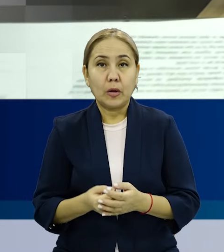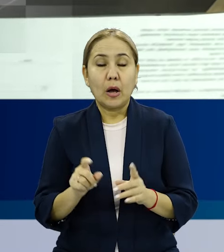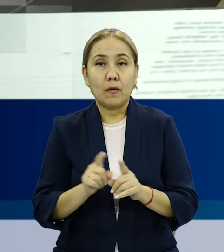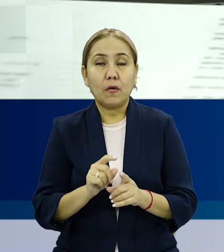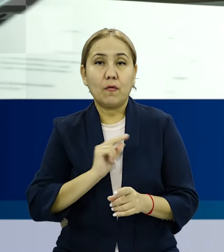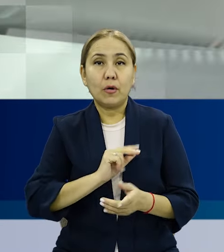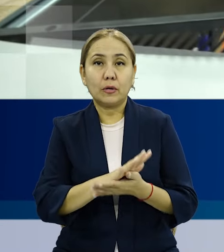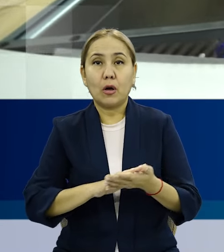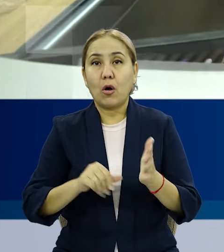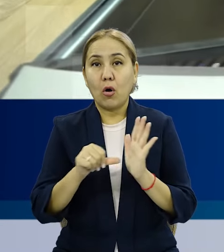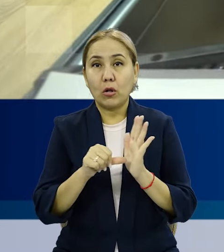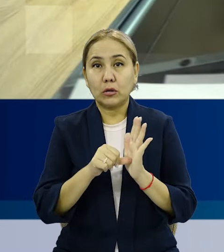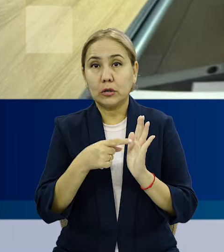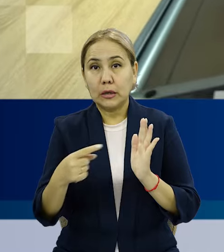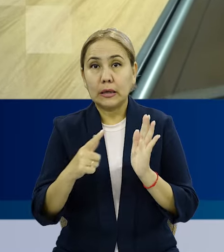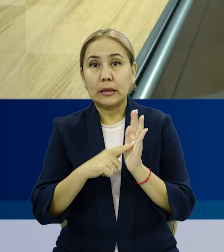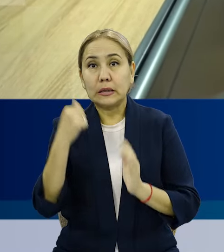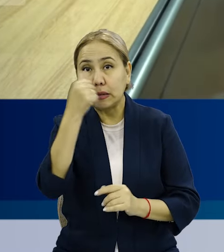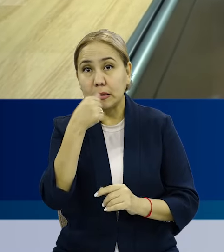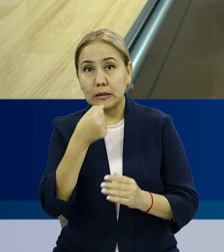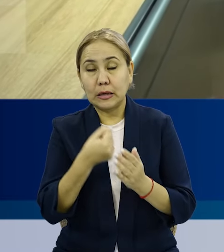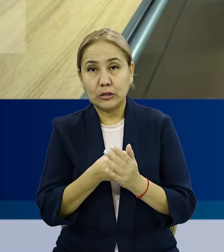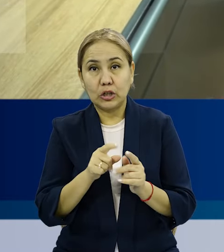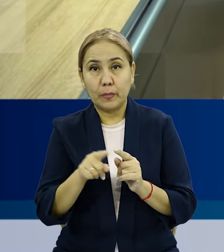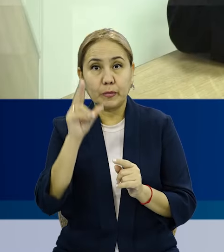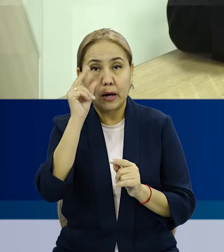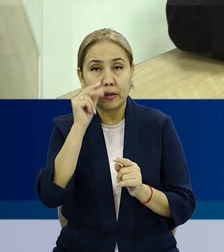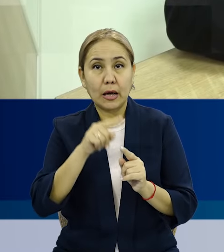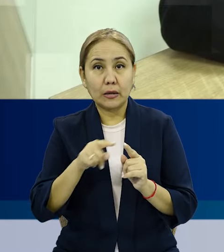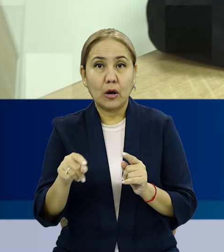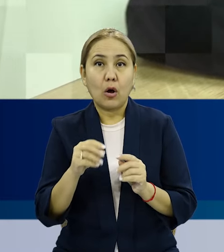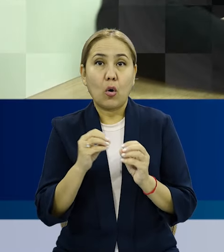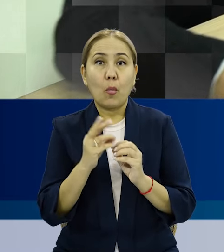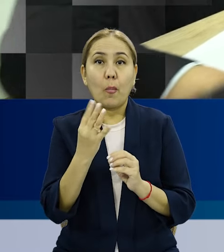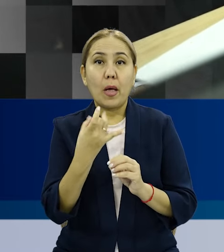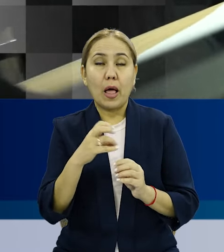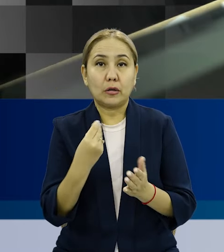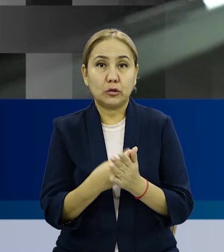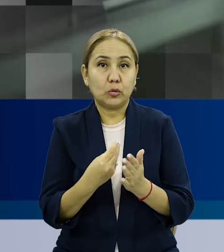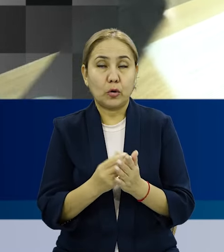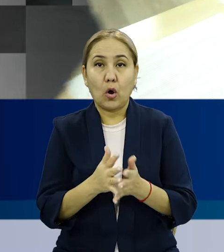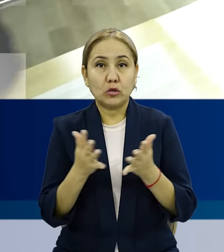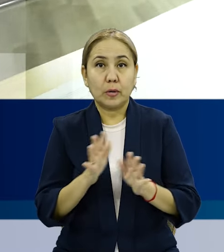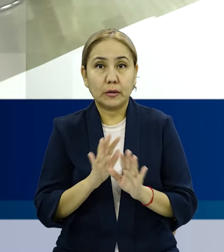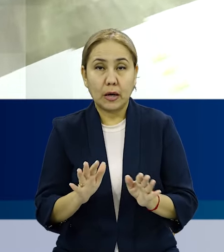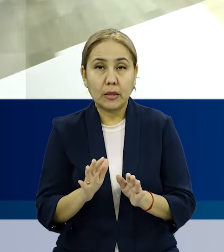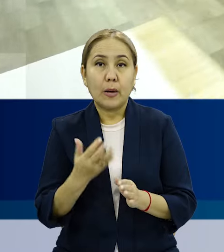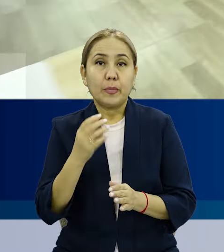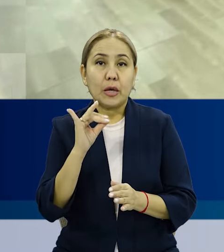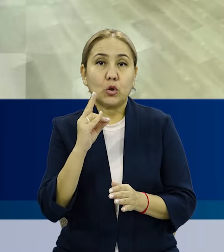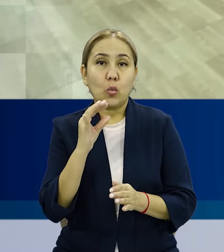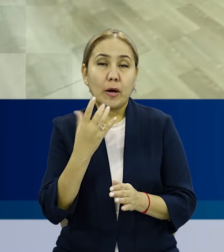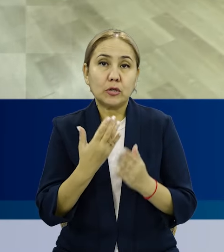Faoliyat davomiyligi 6 oydan 7 yilgacha bo'lgan. Kalendar yilida jami daromadi 10 milliard so'mdan oshmagan. Inkubatsiya